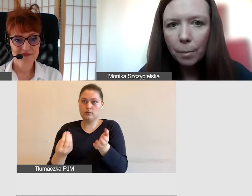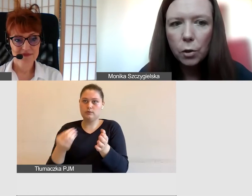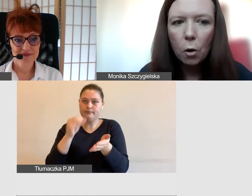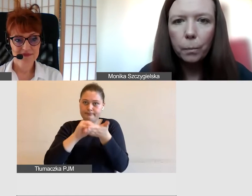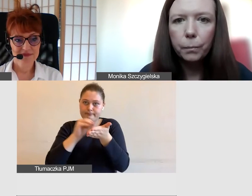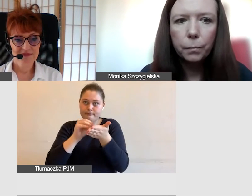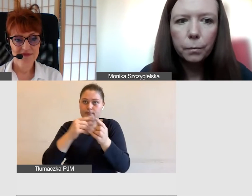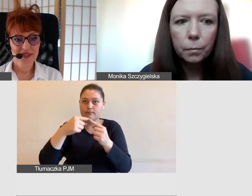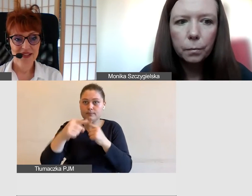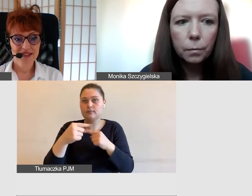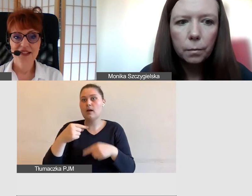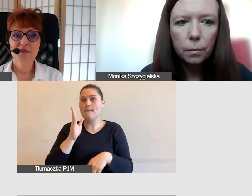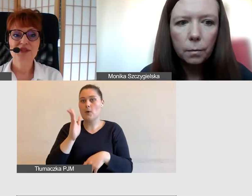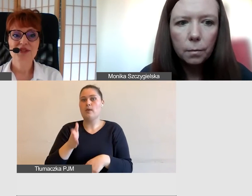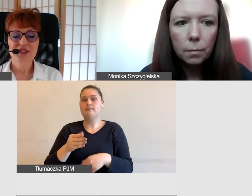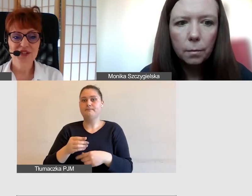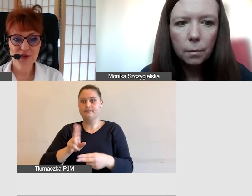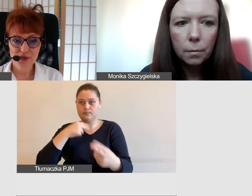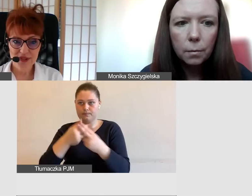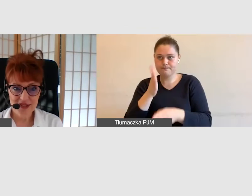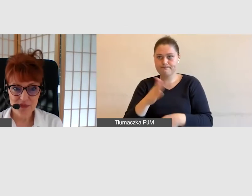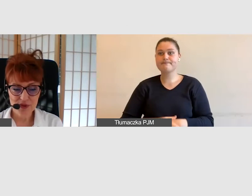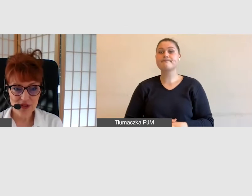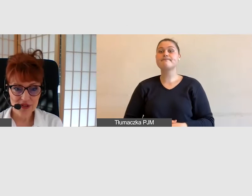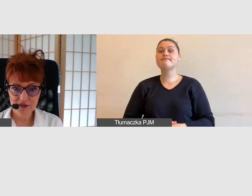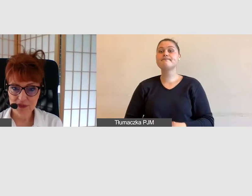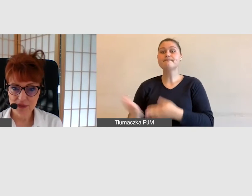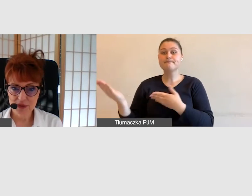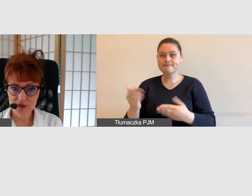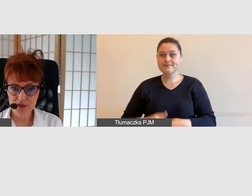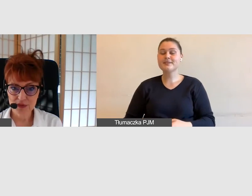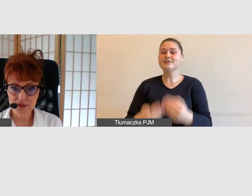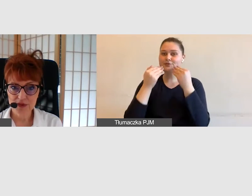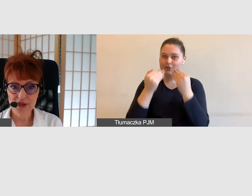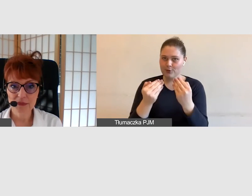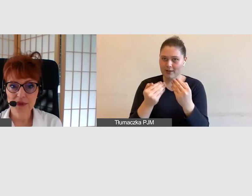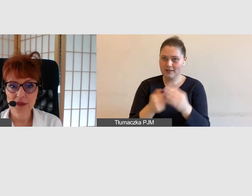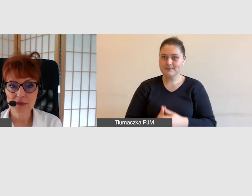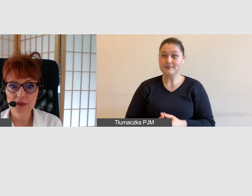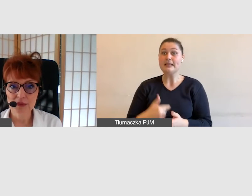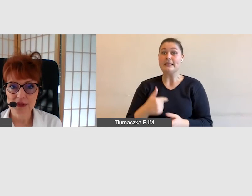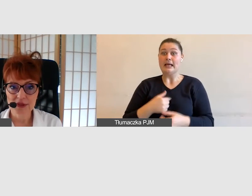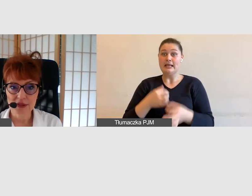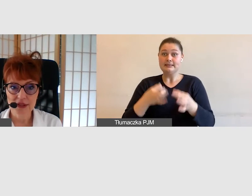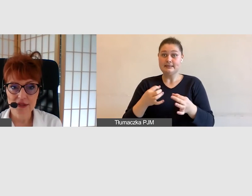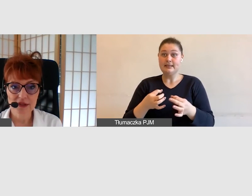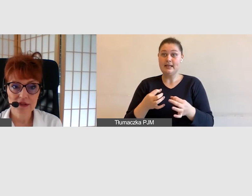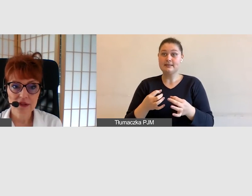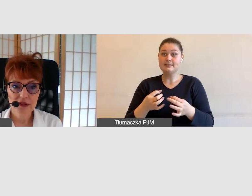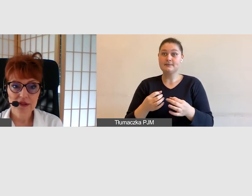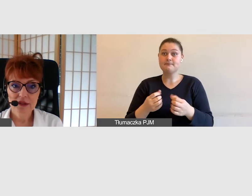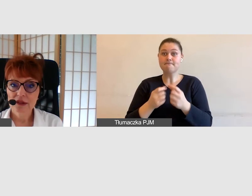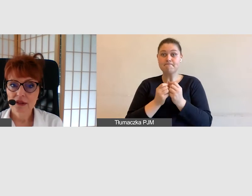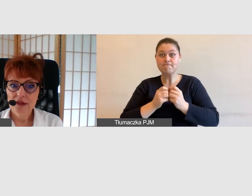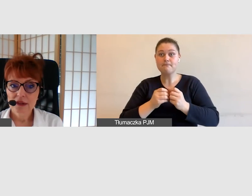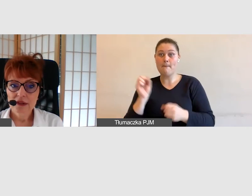Zapraszam, Izo. Tak, bardzo serdecznie dziękuję za zaproszenie. Ja w tym momencie udostępniam moją prezentację